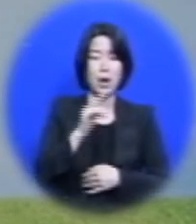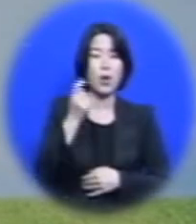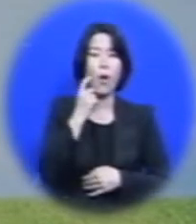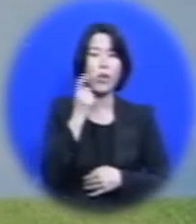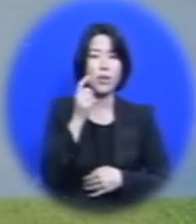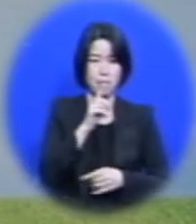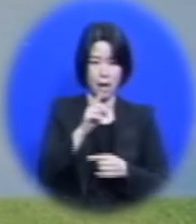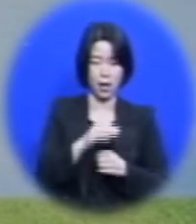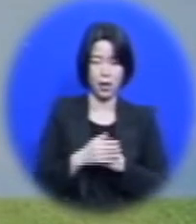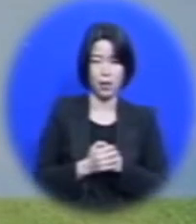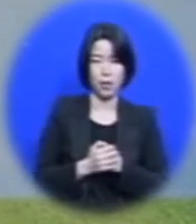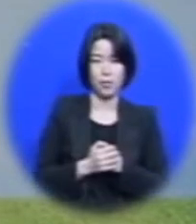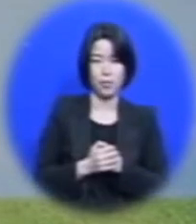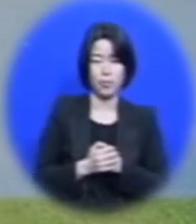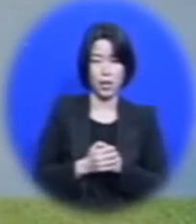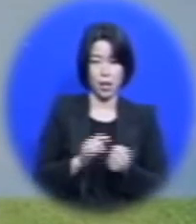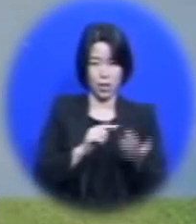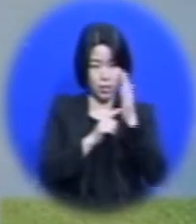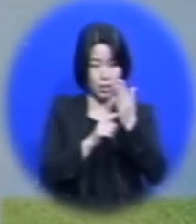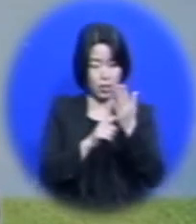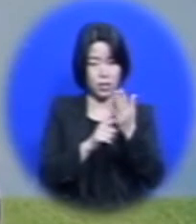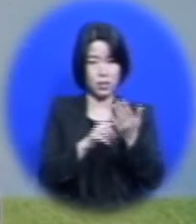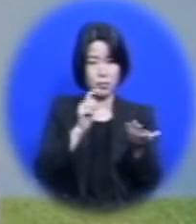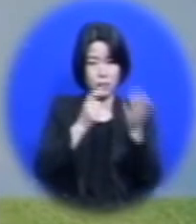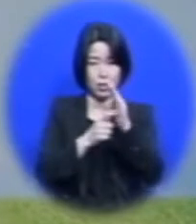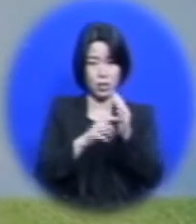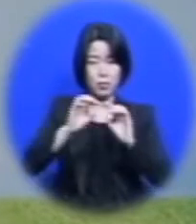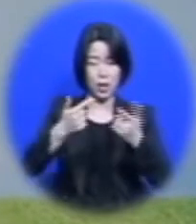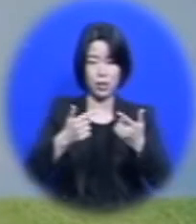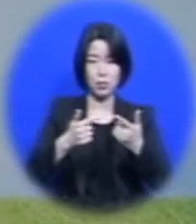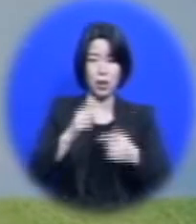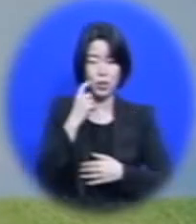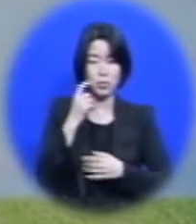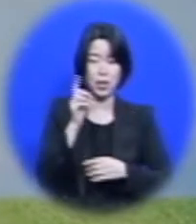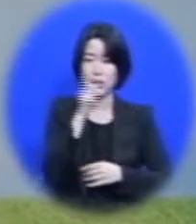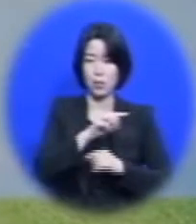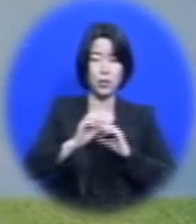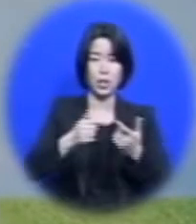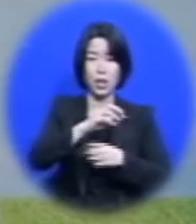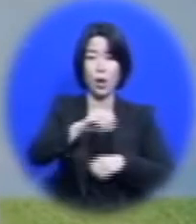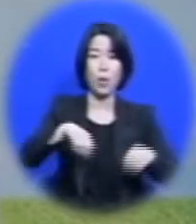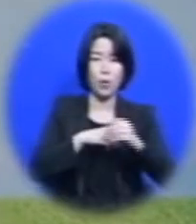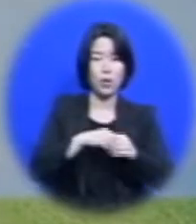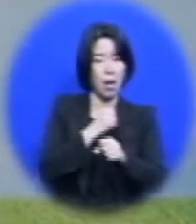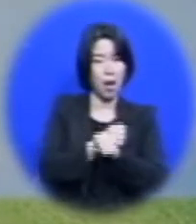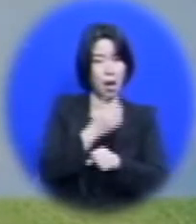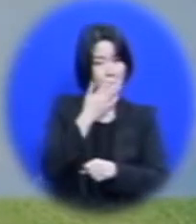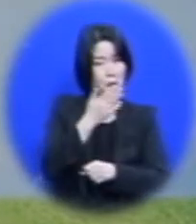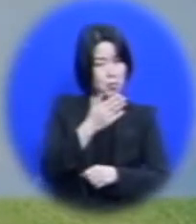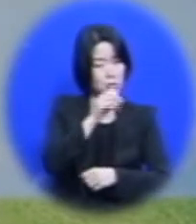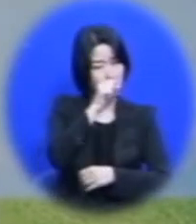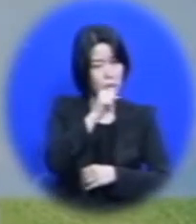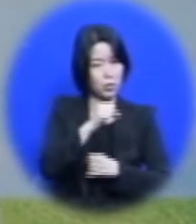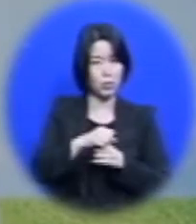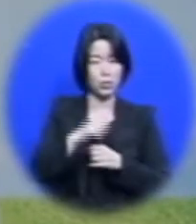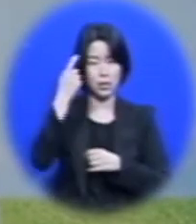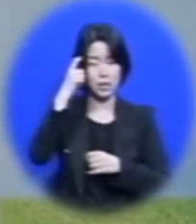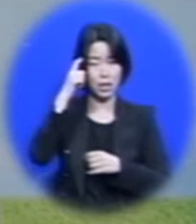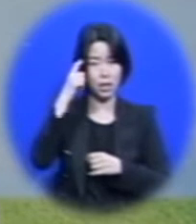거짓말이었다. 들키지만 않는다면 거짓말은 나쁜 게 아니라 오히려 해볼 만한 일이라는 주관이